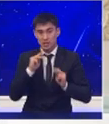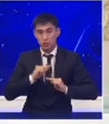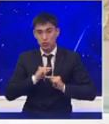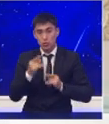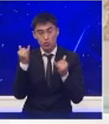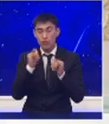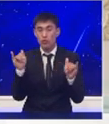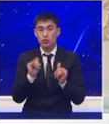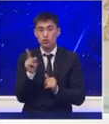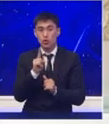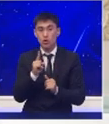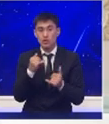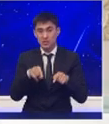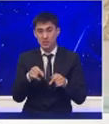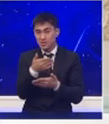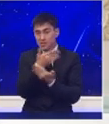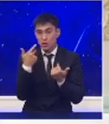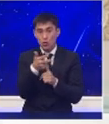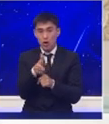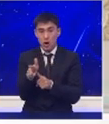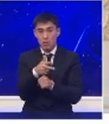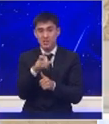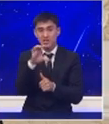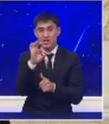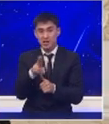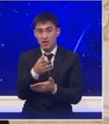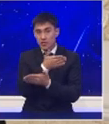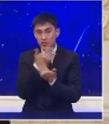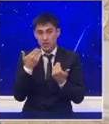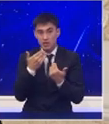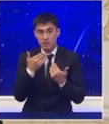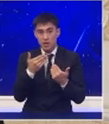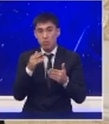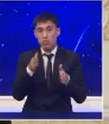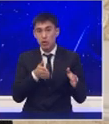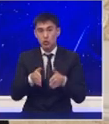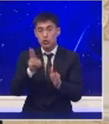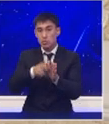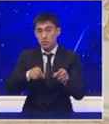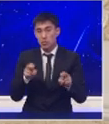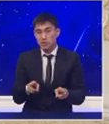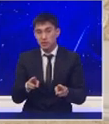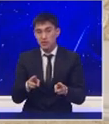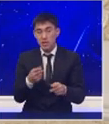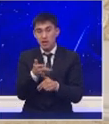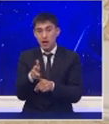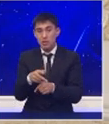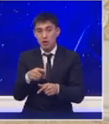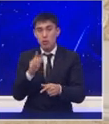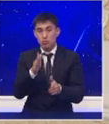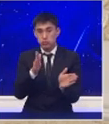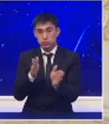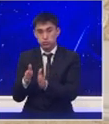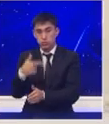тоже удивлен. То, что здесь у нас нет камер, Сергей. Нет камер по дорожной безопасности. Вот эти камеры, наоборот, будут